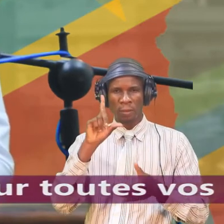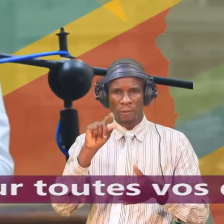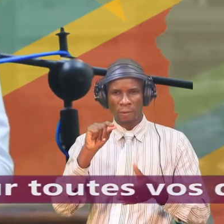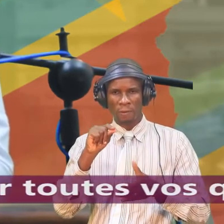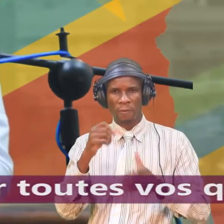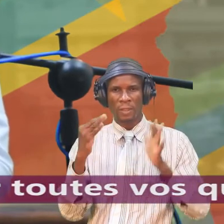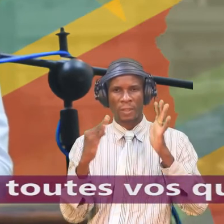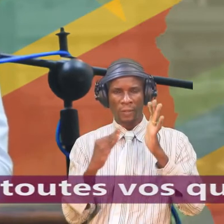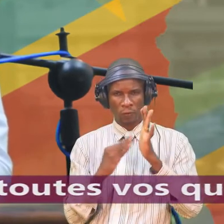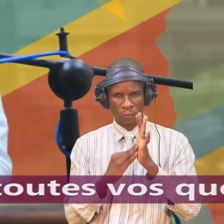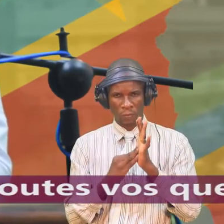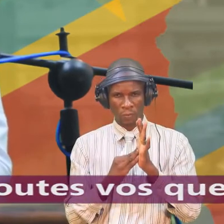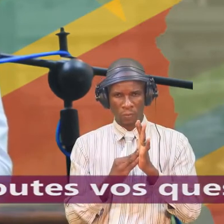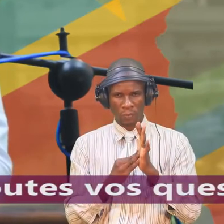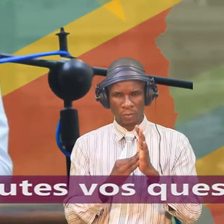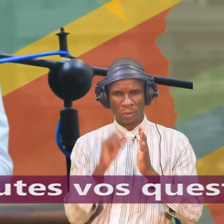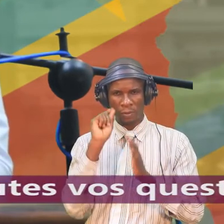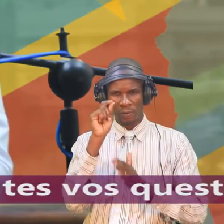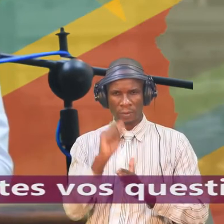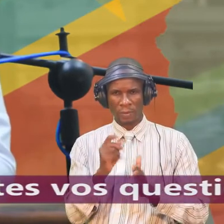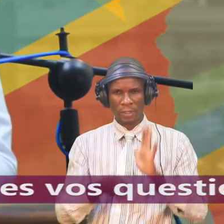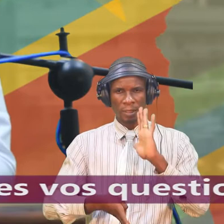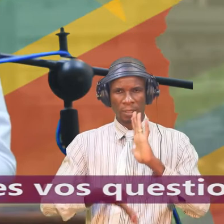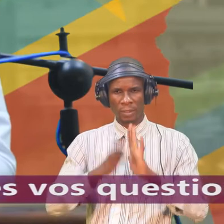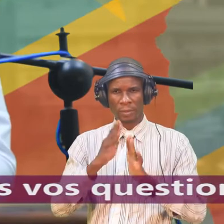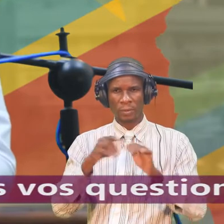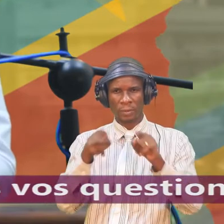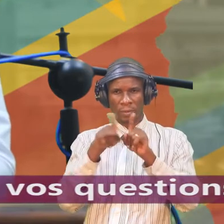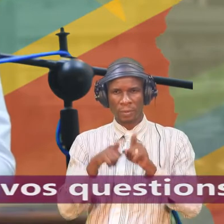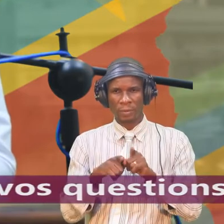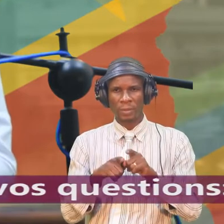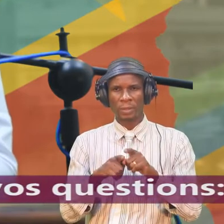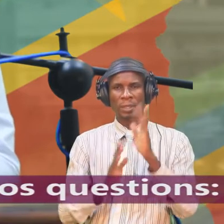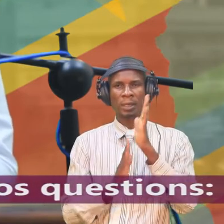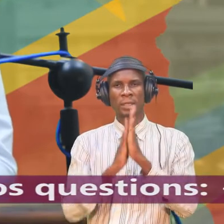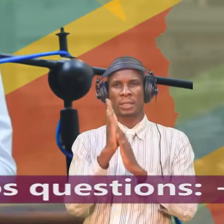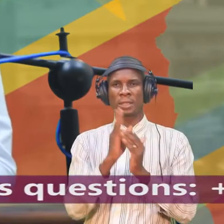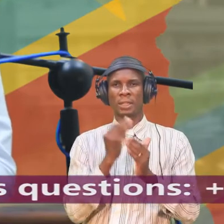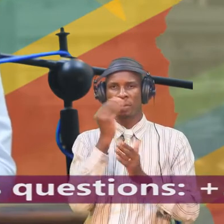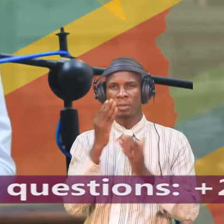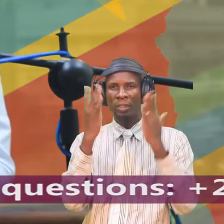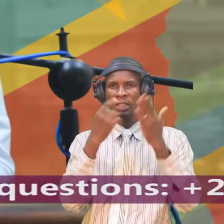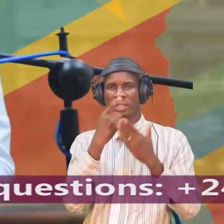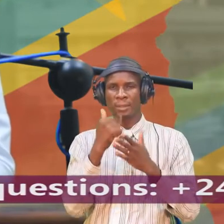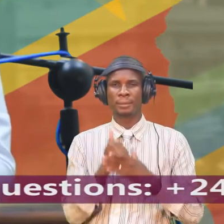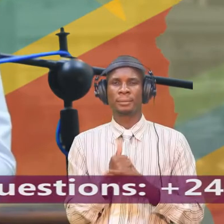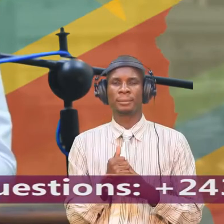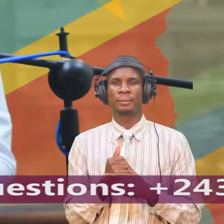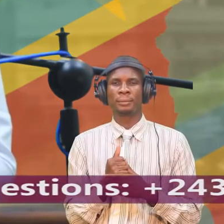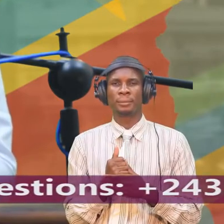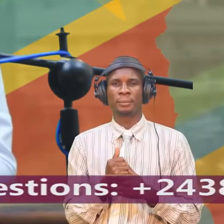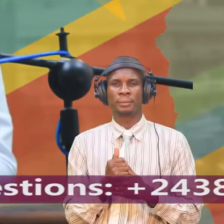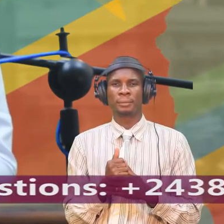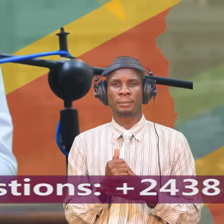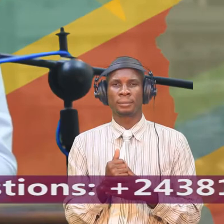Le verset 14 et le verset 15. La parole de Dieu dit ceci: